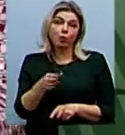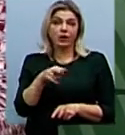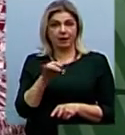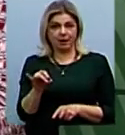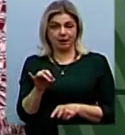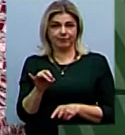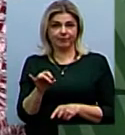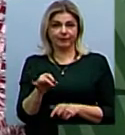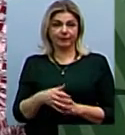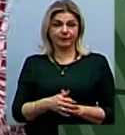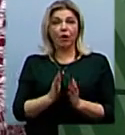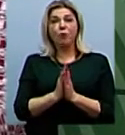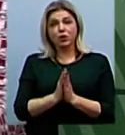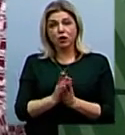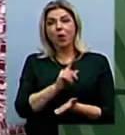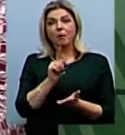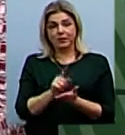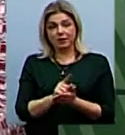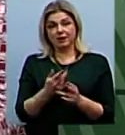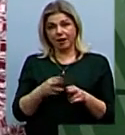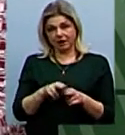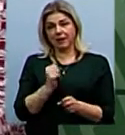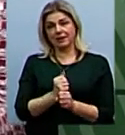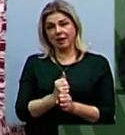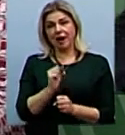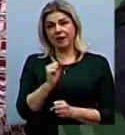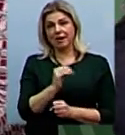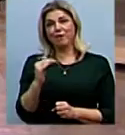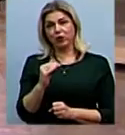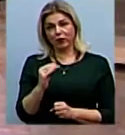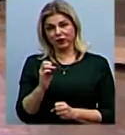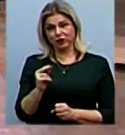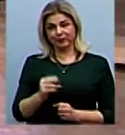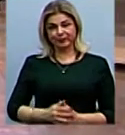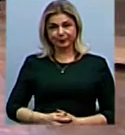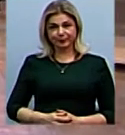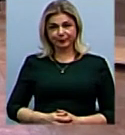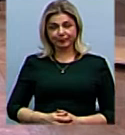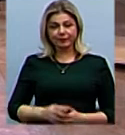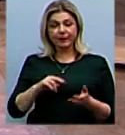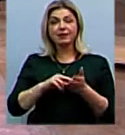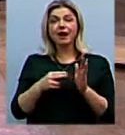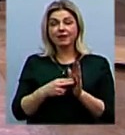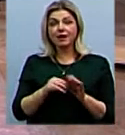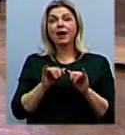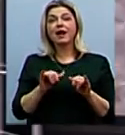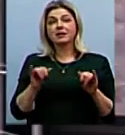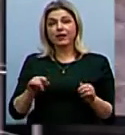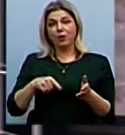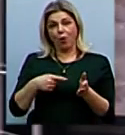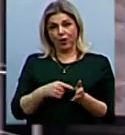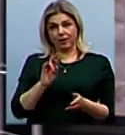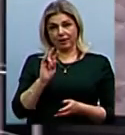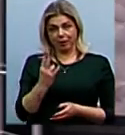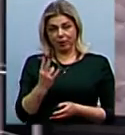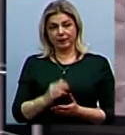И, пожалуйста, обязательно сделайте, Олександр Федорович, стратегію розвитку міста Миколаєва. Логічно, після того,